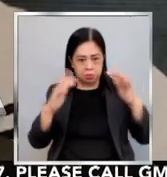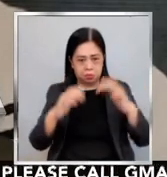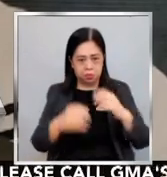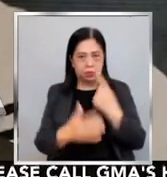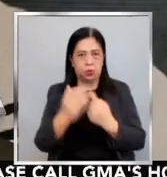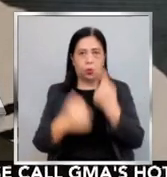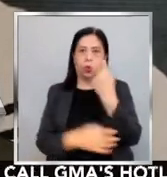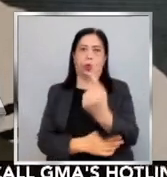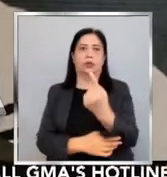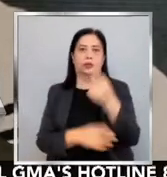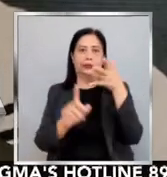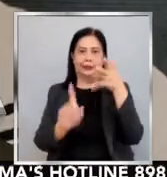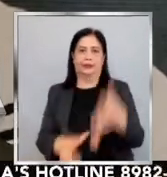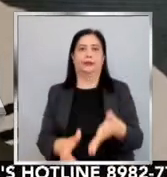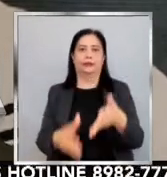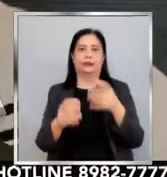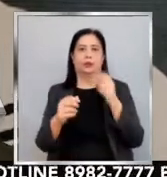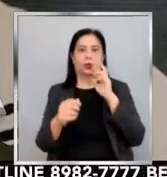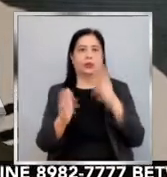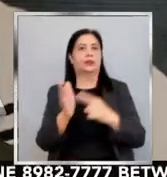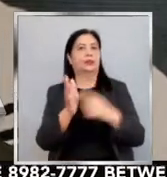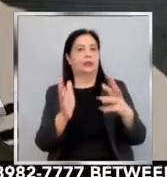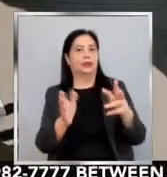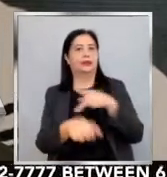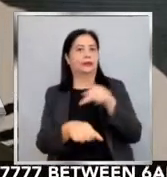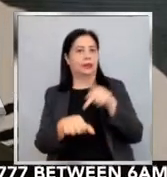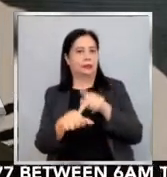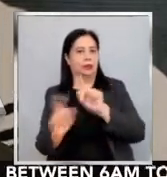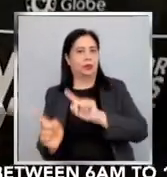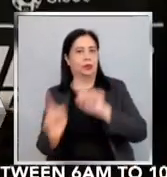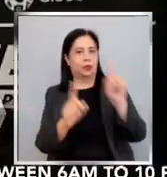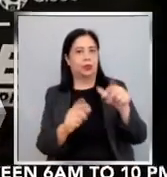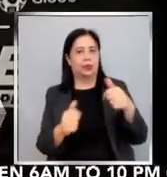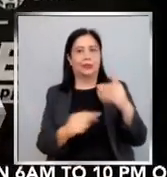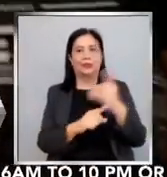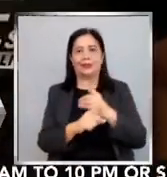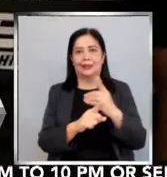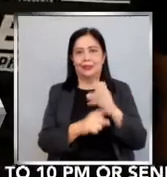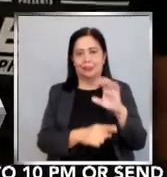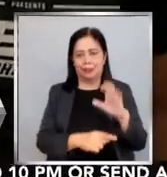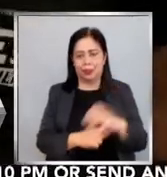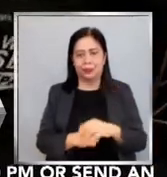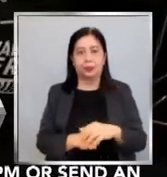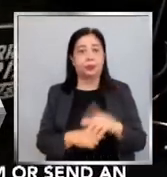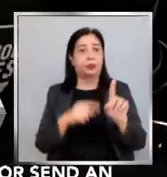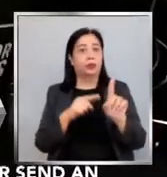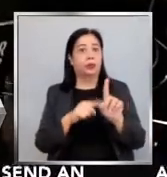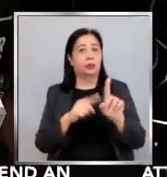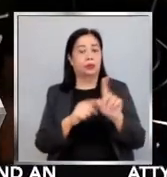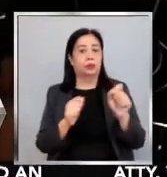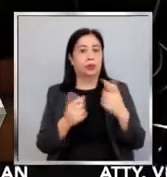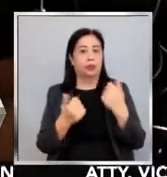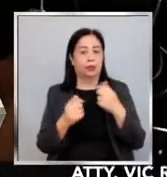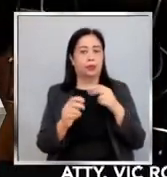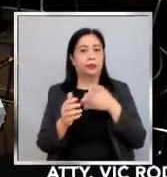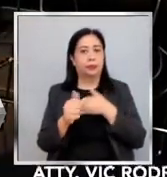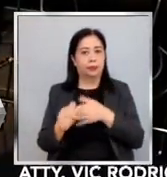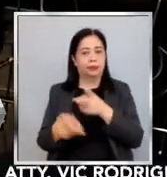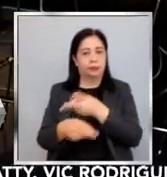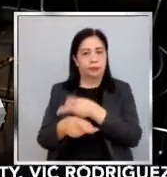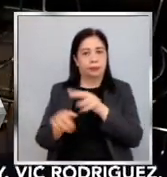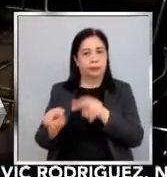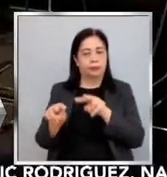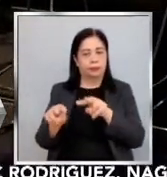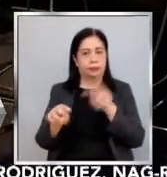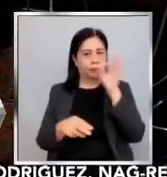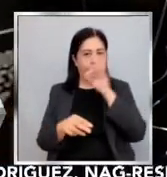matitira na magre-represent sa Pilipinas ngayong December. Isa sa mga tagagabay ng 16 ng mga Pilipinong